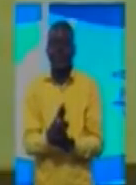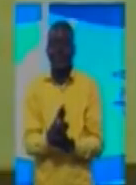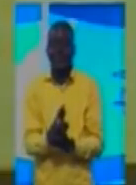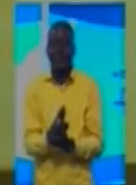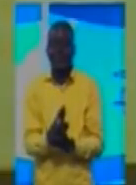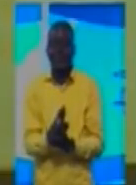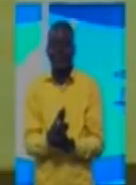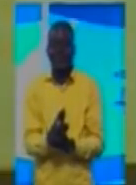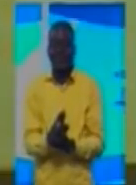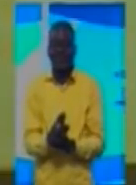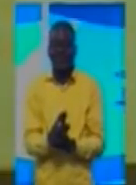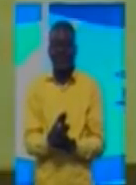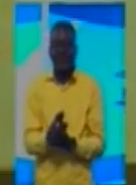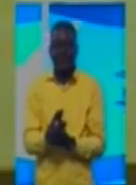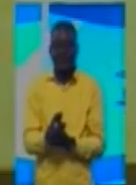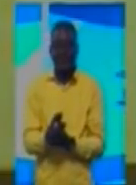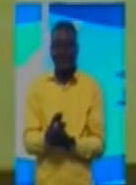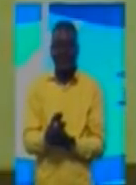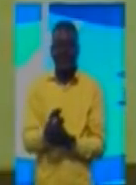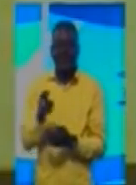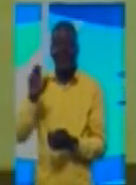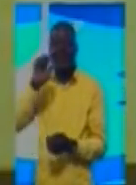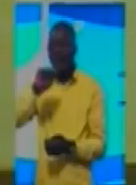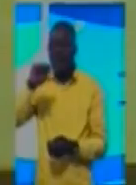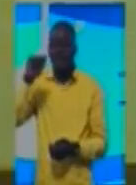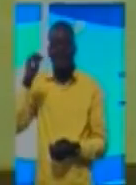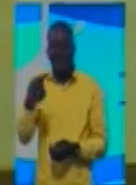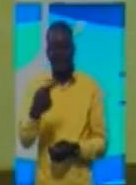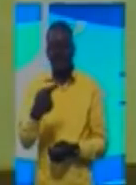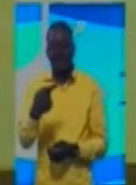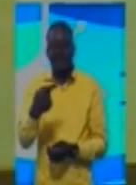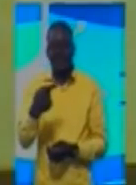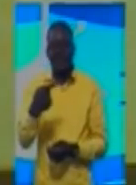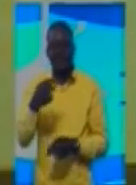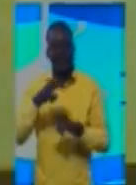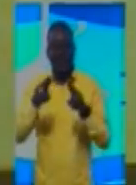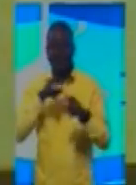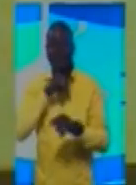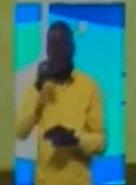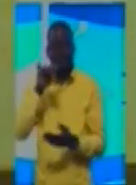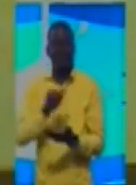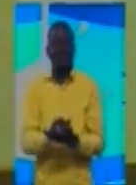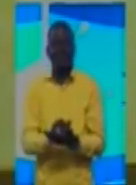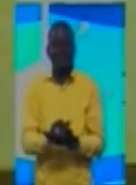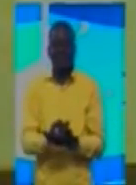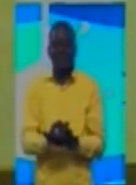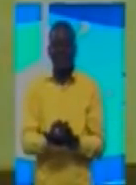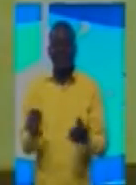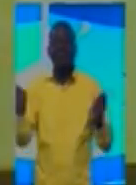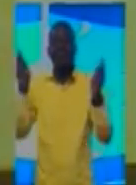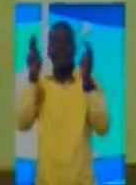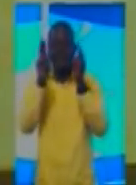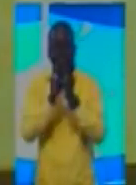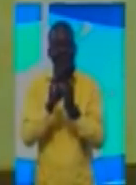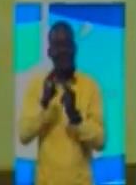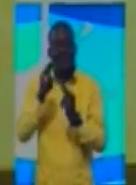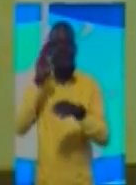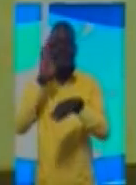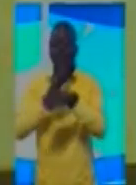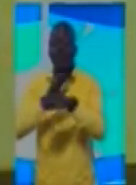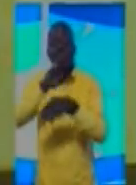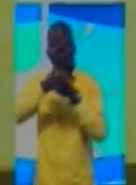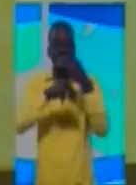Monsieur le parti, vous voyez que l'Assemblée générale, c'est pas un congrès, c'est une Assemblée générale. Un congrès, on convoque tout le